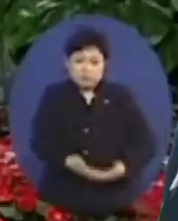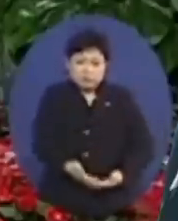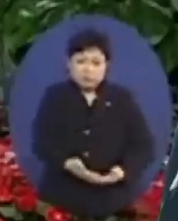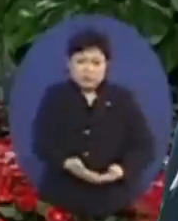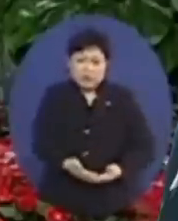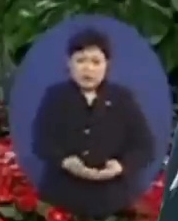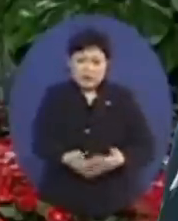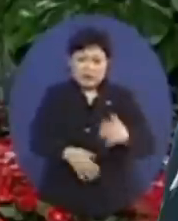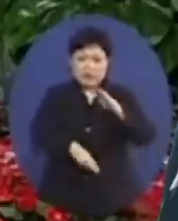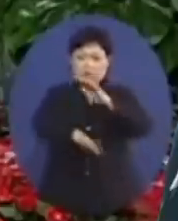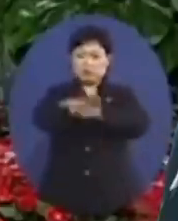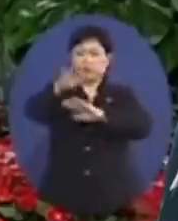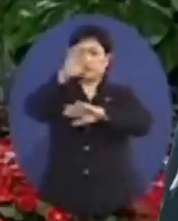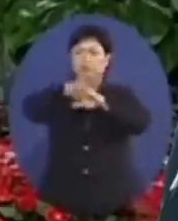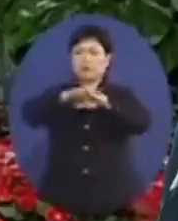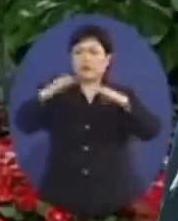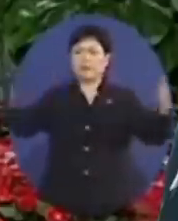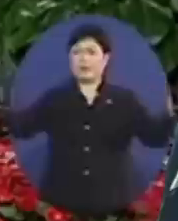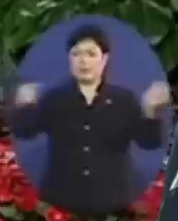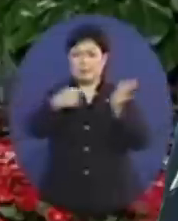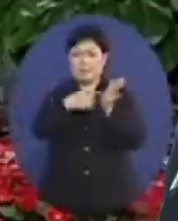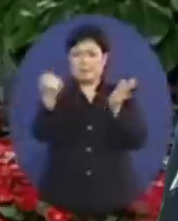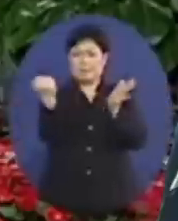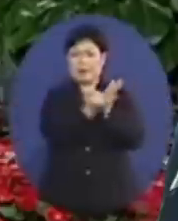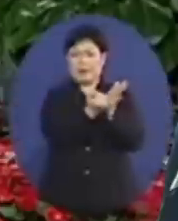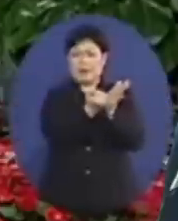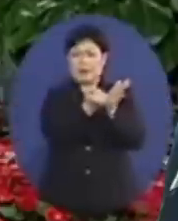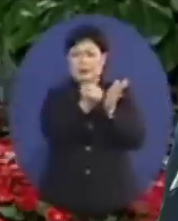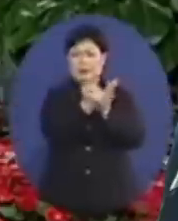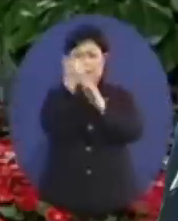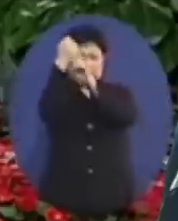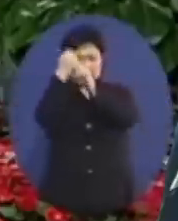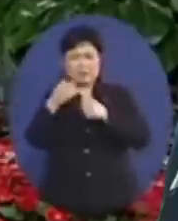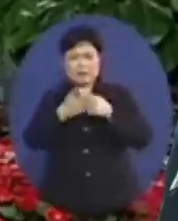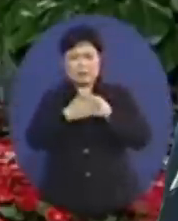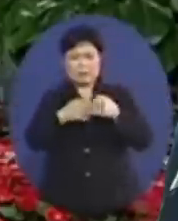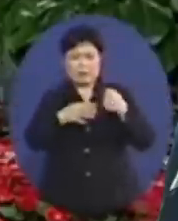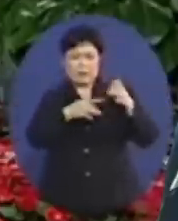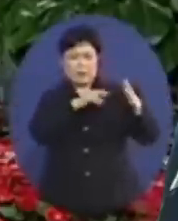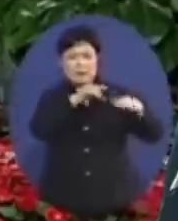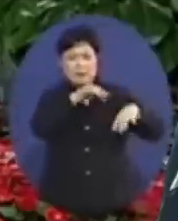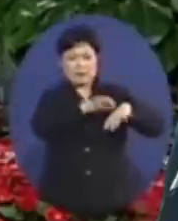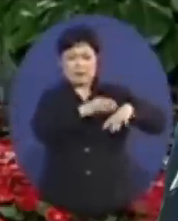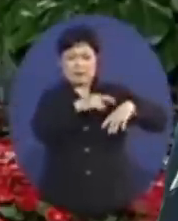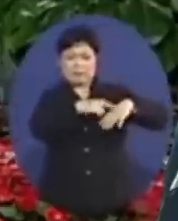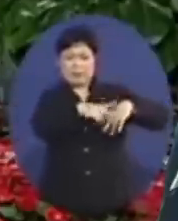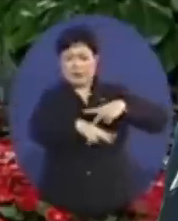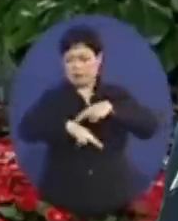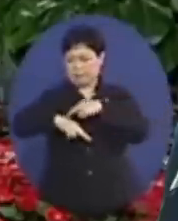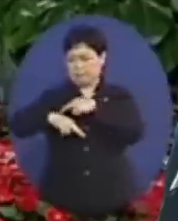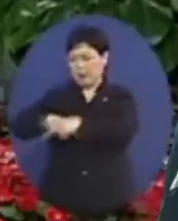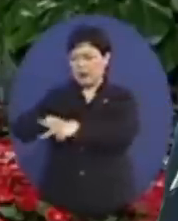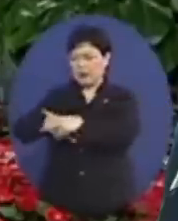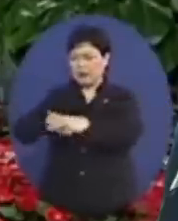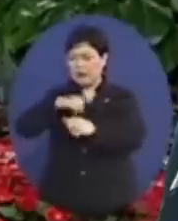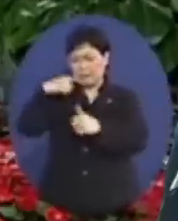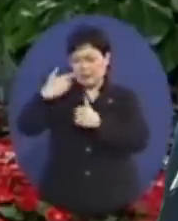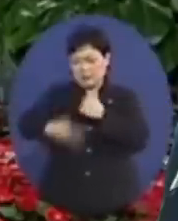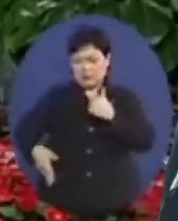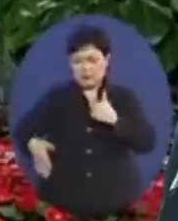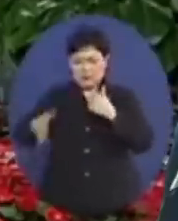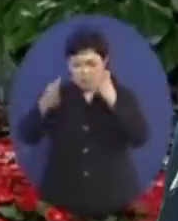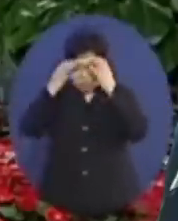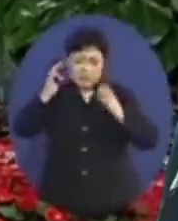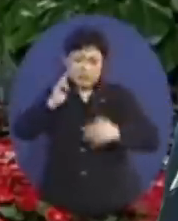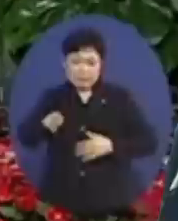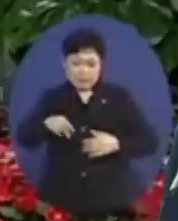손에 박힌 못에 매달리기 때문에 살이 찢어지고 많은 피를 쏟으며 통증이 극심합니다.